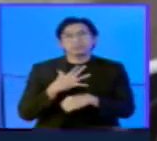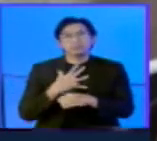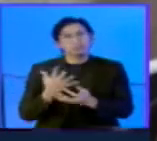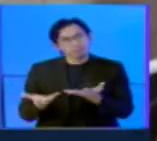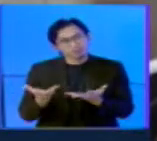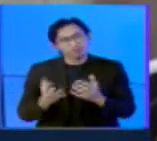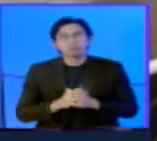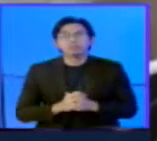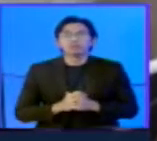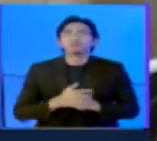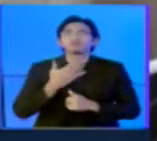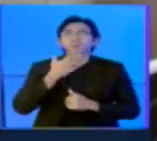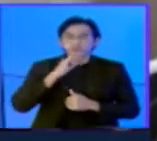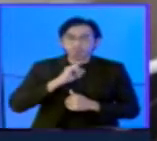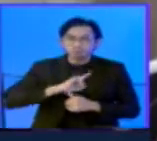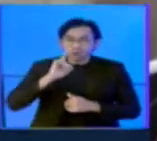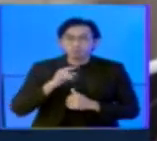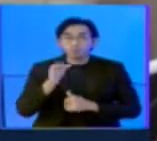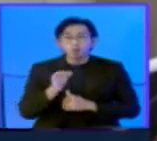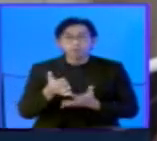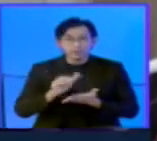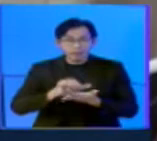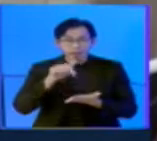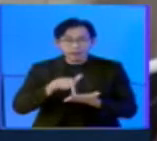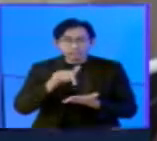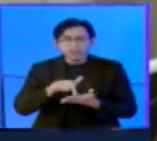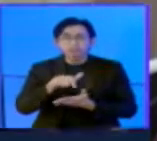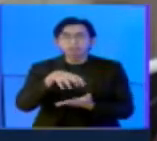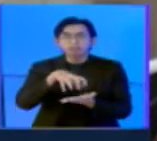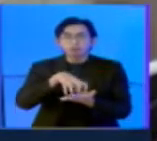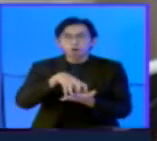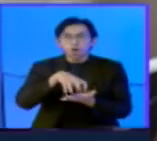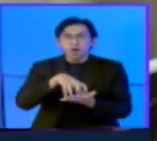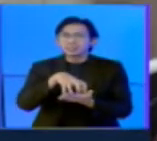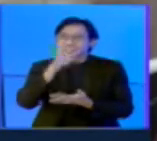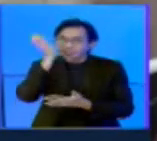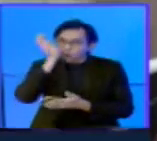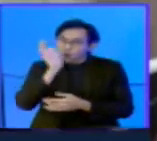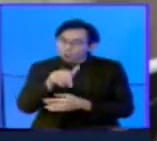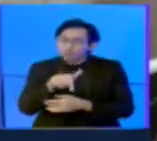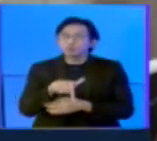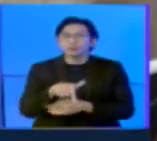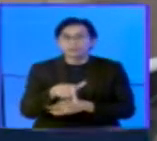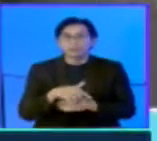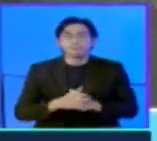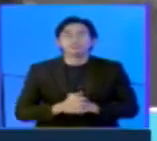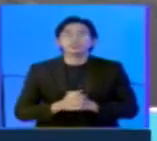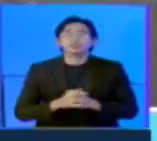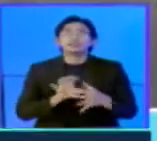dalam posisi zona hijau, artinya sudah zona aman, tidak ada yang positif lagi. Untuk itu kita harus bekerja sama